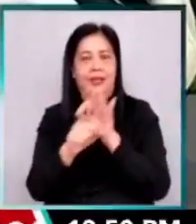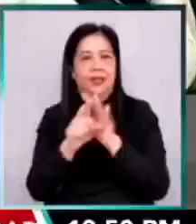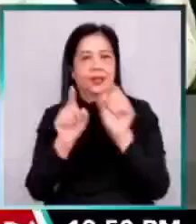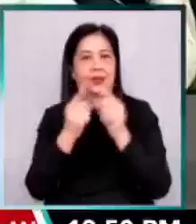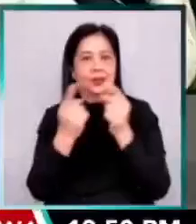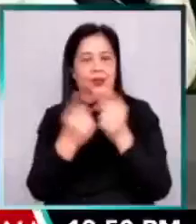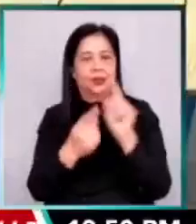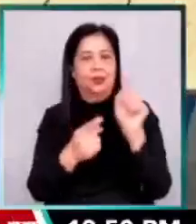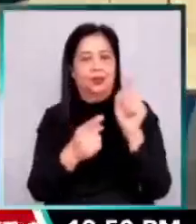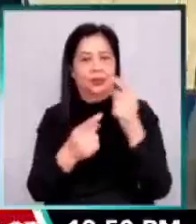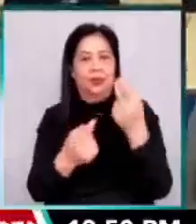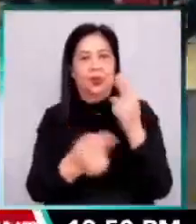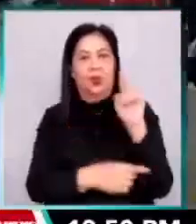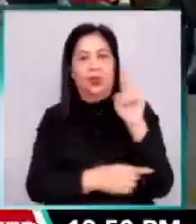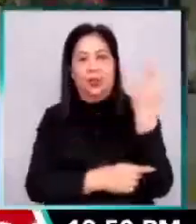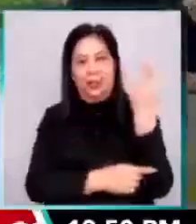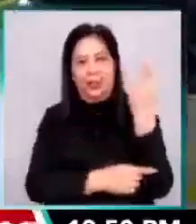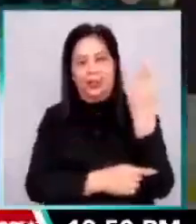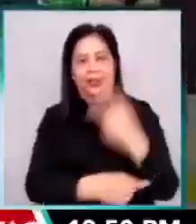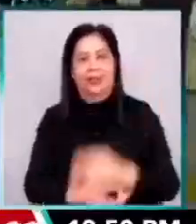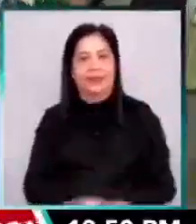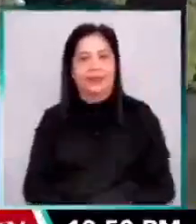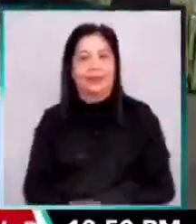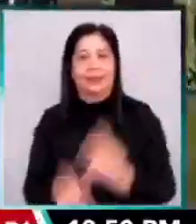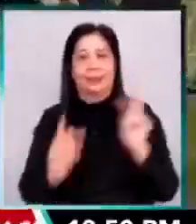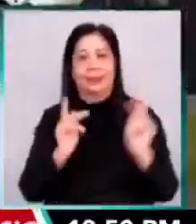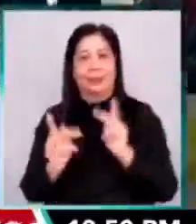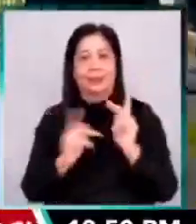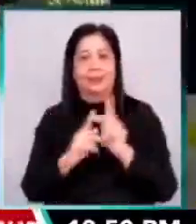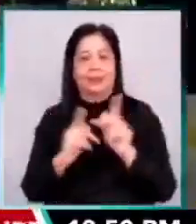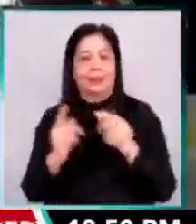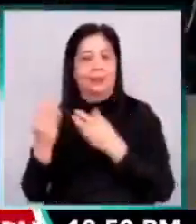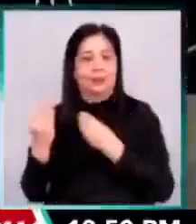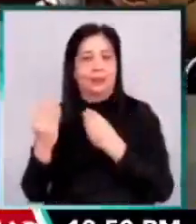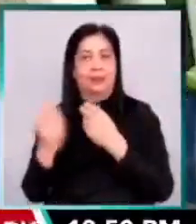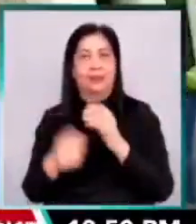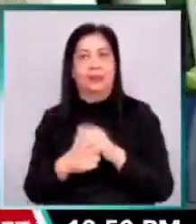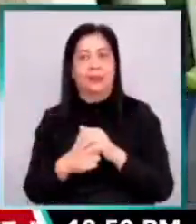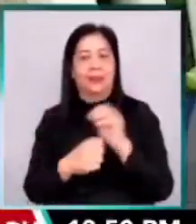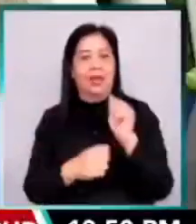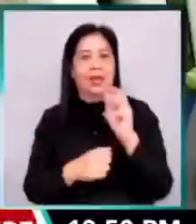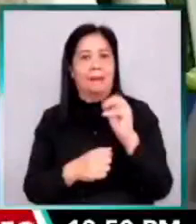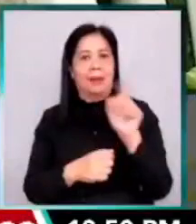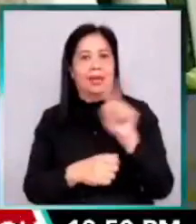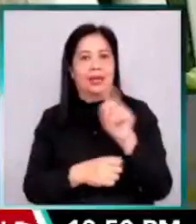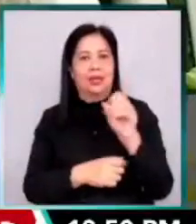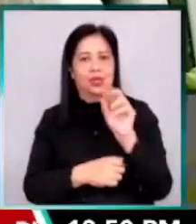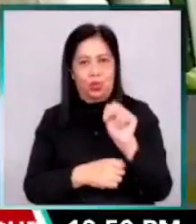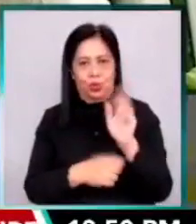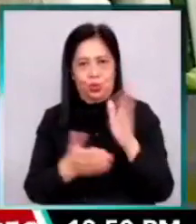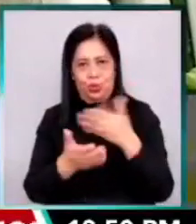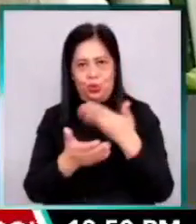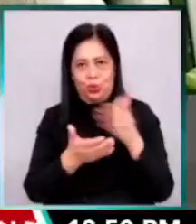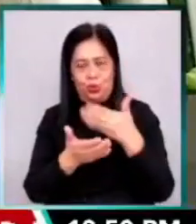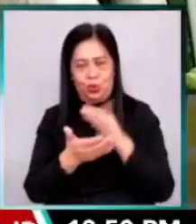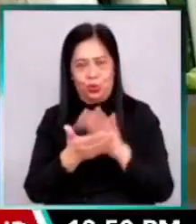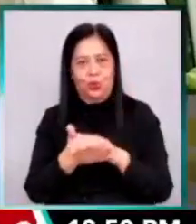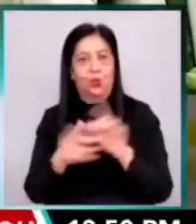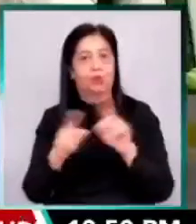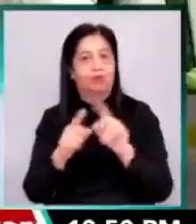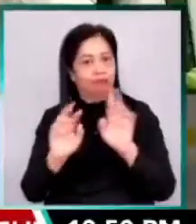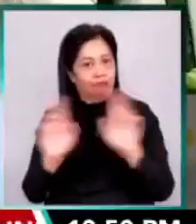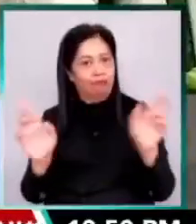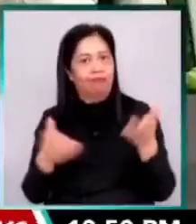hirit. Pinerform nila ang latest single na Amazon. Game din sila sa Fun